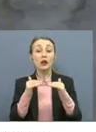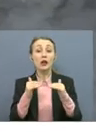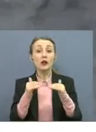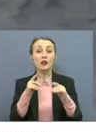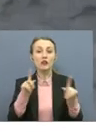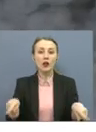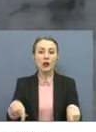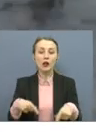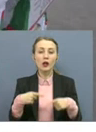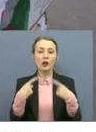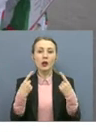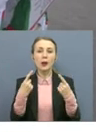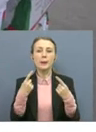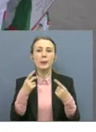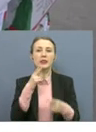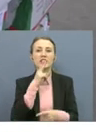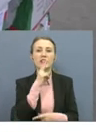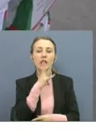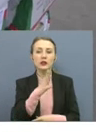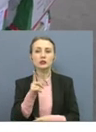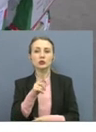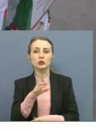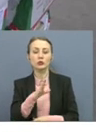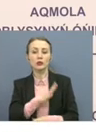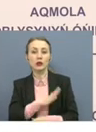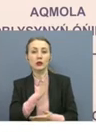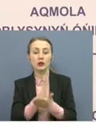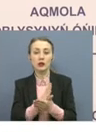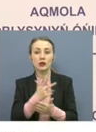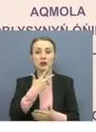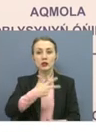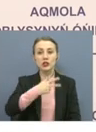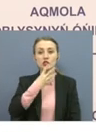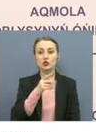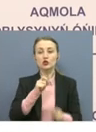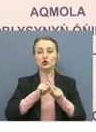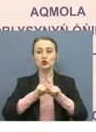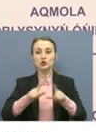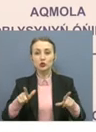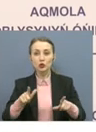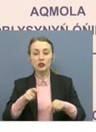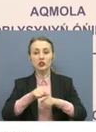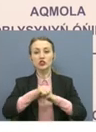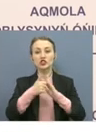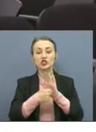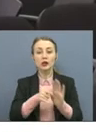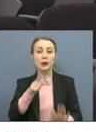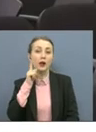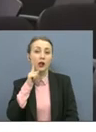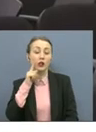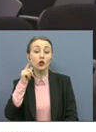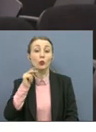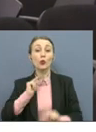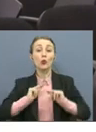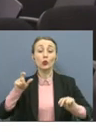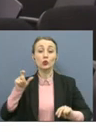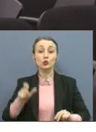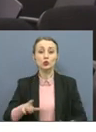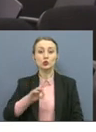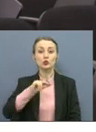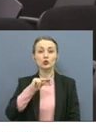құрылыс материалдарын өндіру, майлы дақылдарды өңдеу бағытында да ірі кәсіпорындар қызмет атқаруда. Сонымен қатар 1,500 шағын және орта